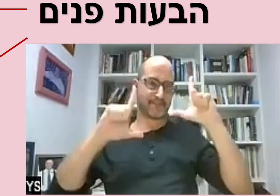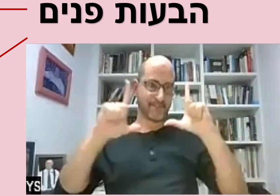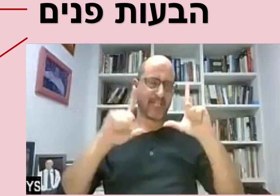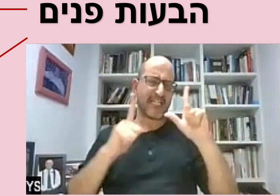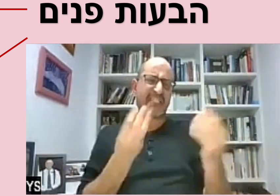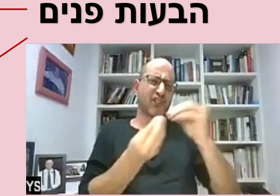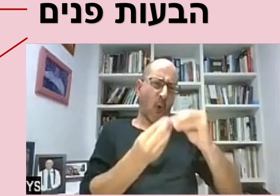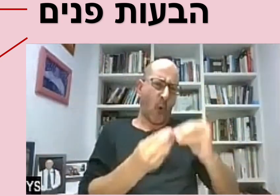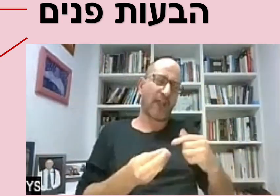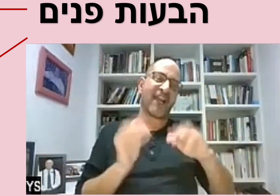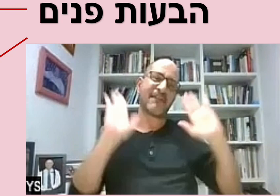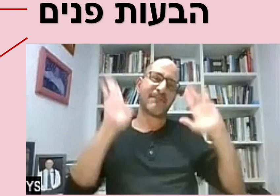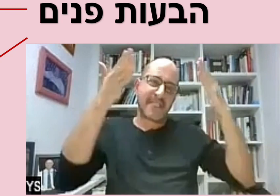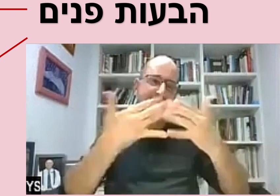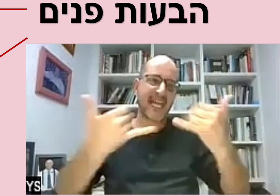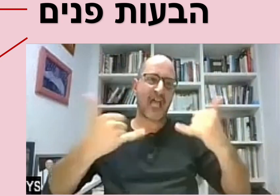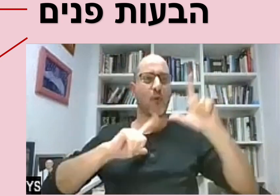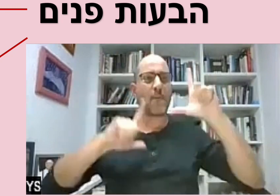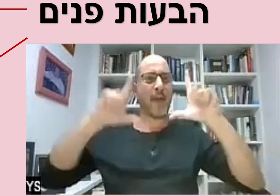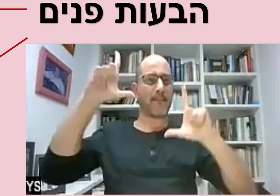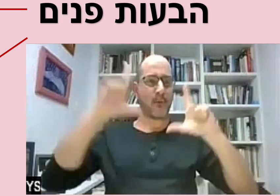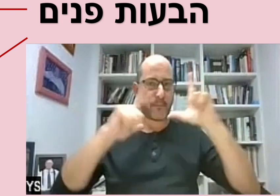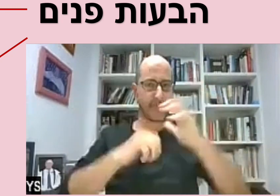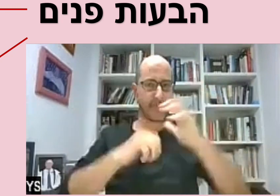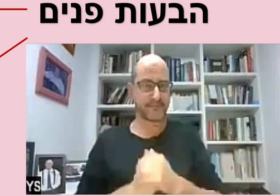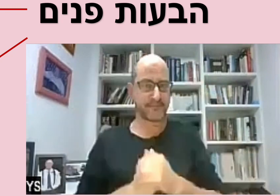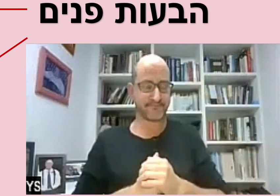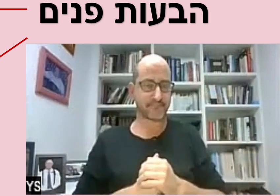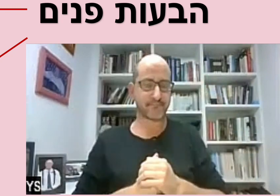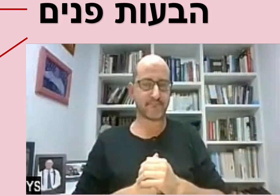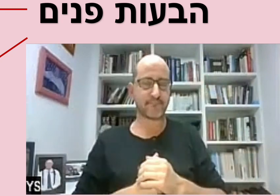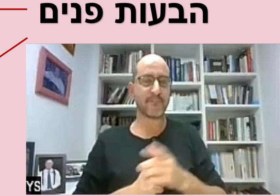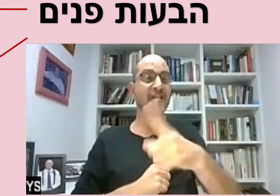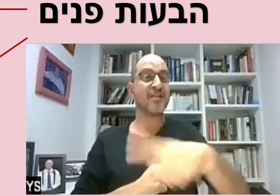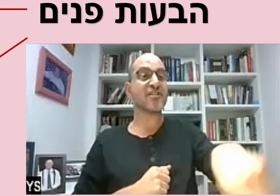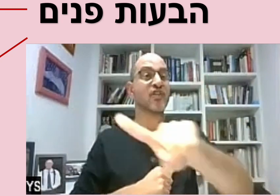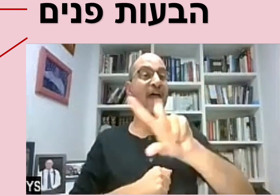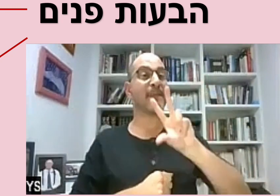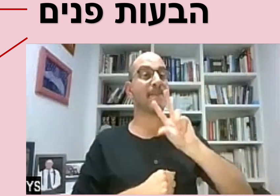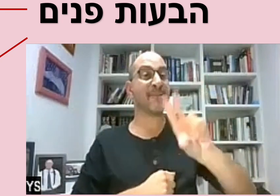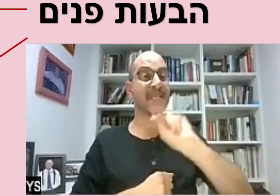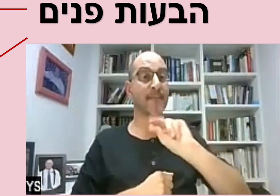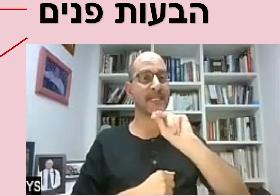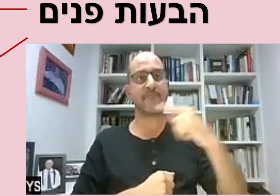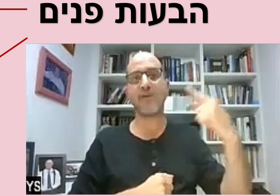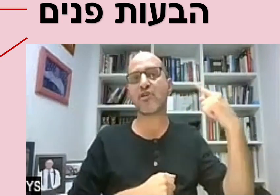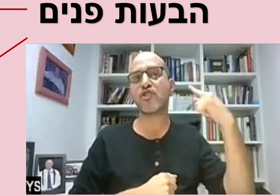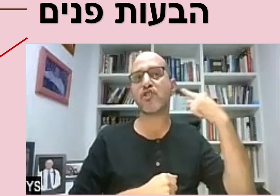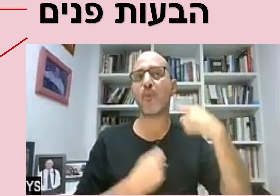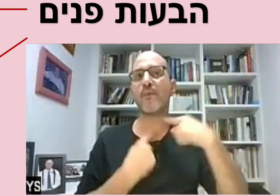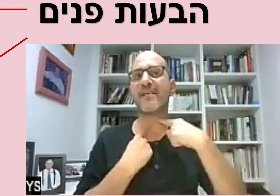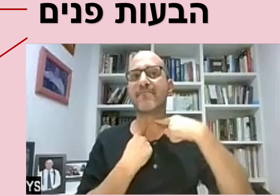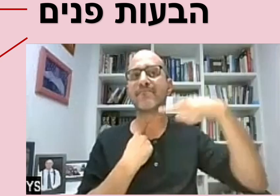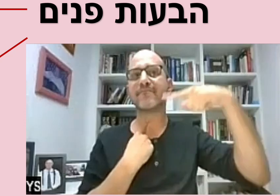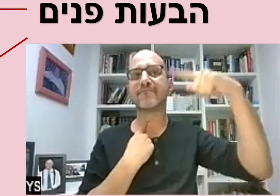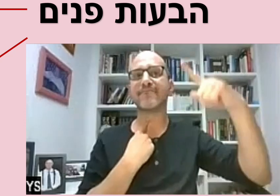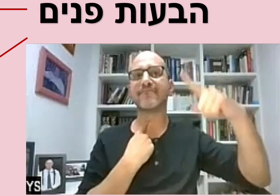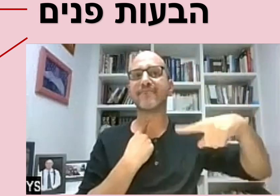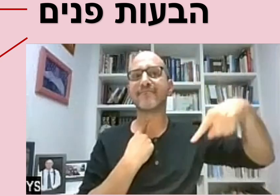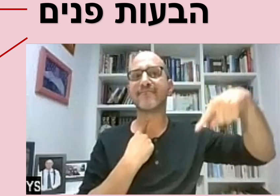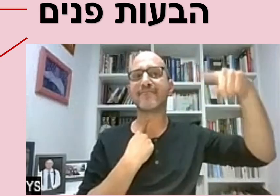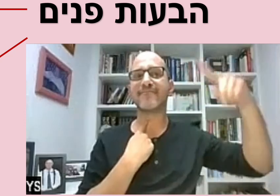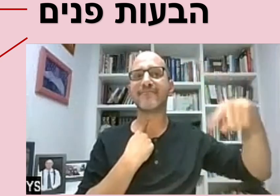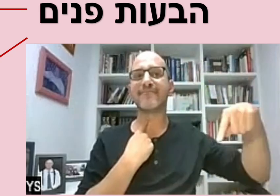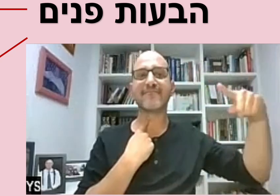הבעות פנים זה אחד מהם, יש עוד כמה אבל אני מתמקד כרגע בהבעות פנים. כשאתם מדברים, אז שומעים